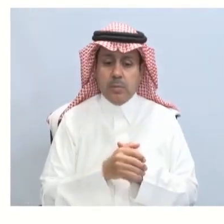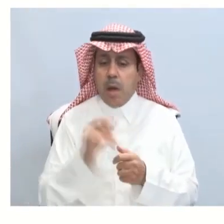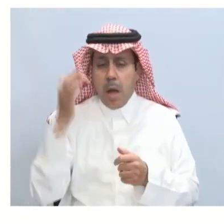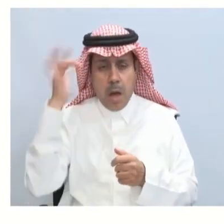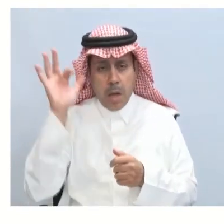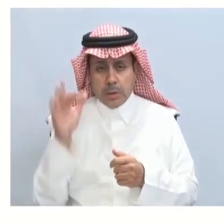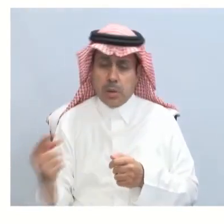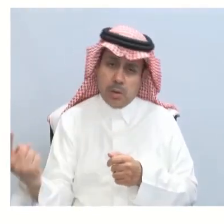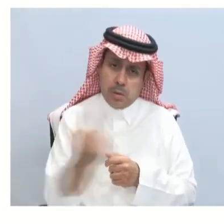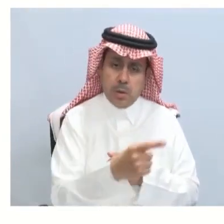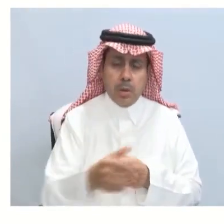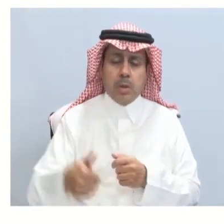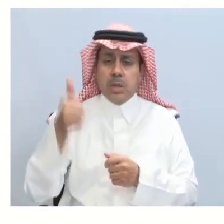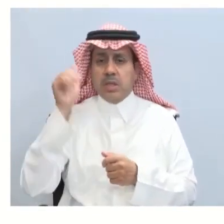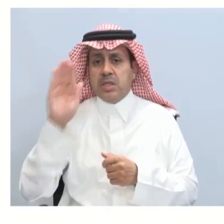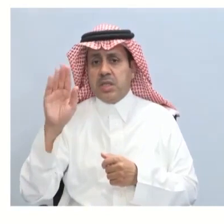باس